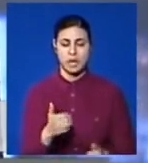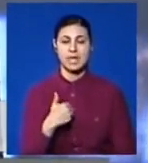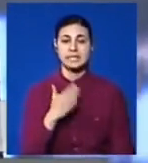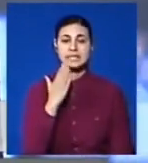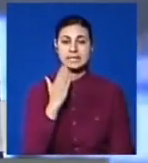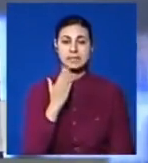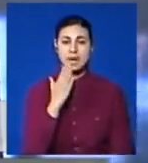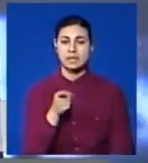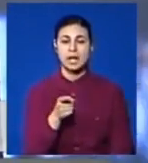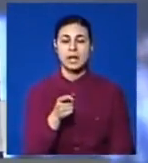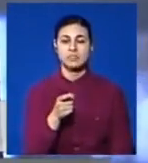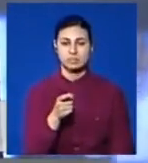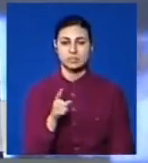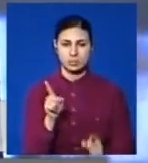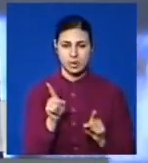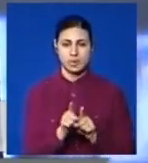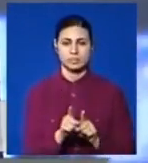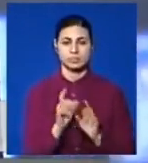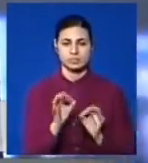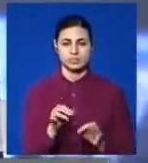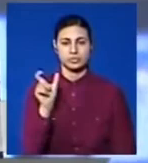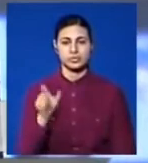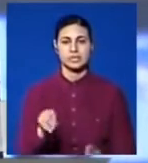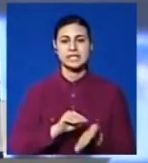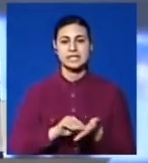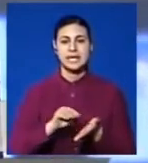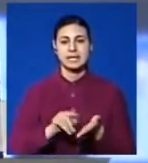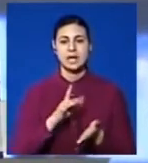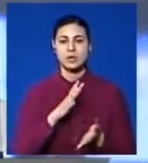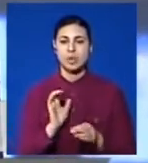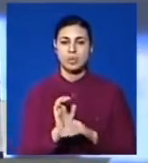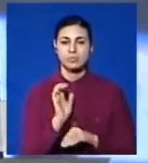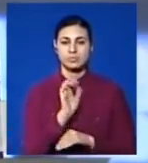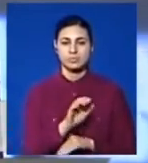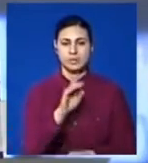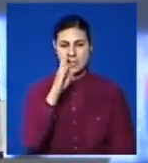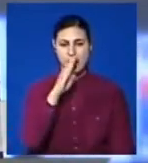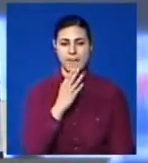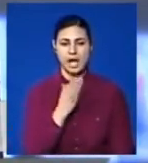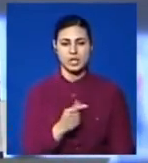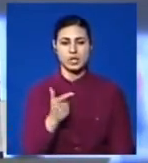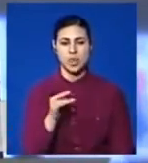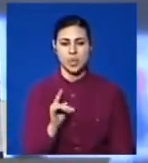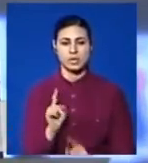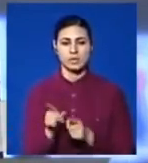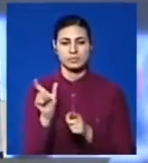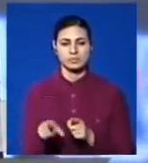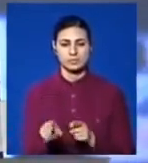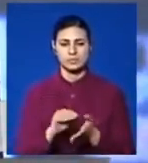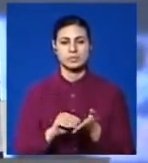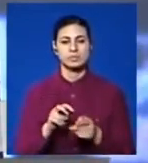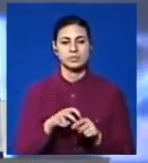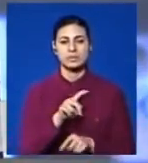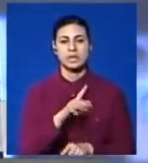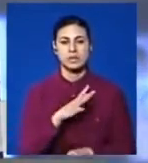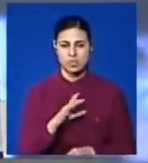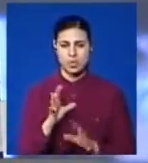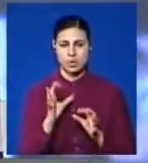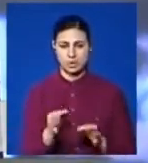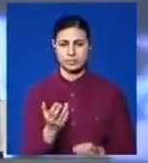სიმართლეს მოკლებული არ არის ბატონი მამალაძის წერილი, რომელსაც ის უგზავნიდა პატრიარქს? საქმე იმაშია,